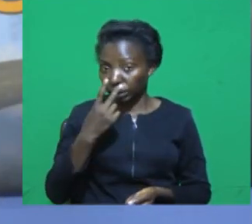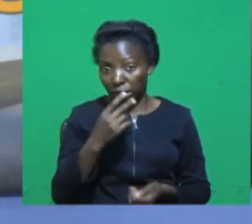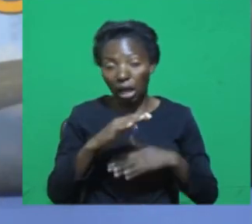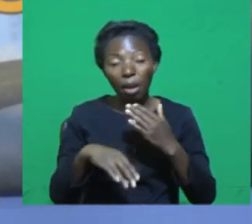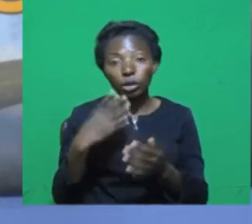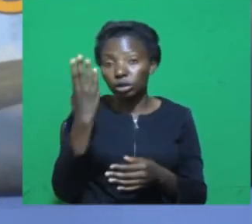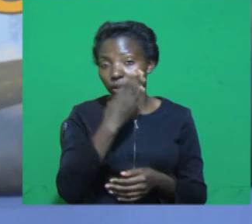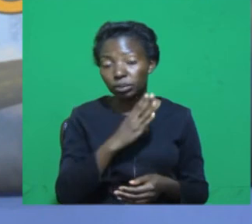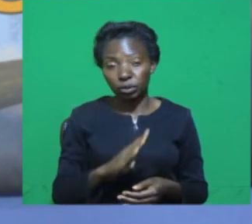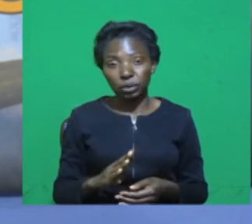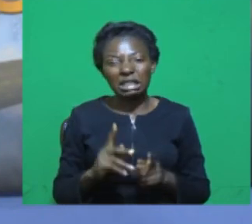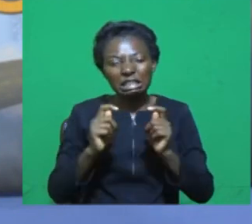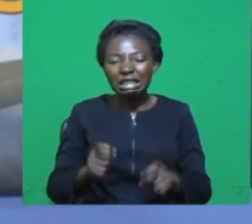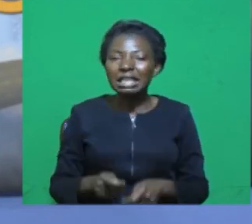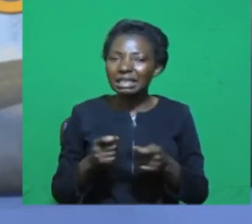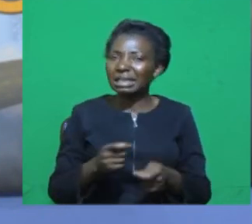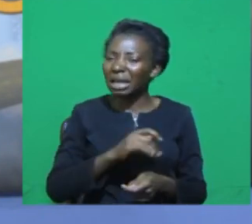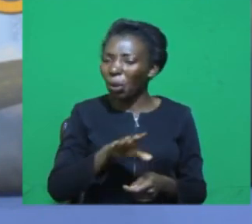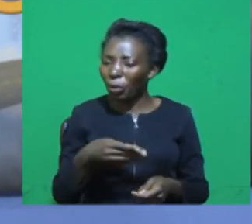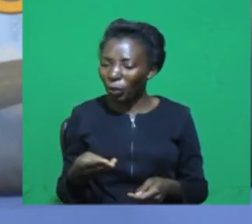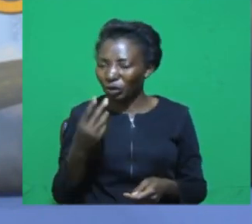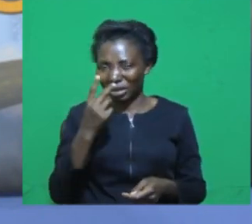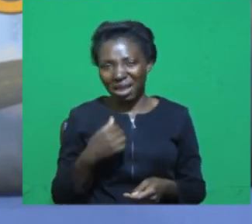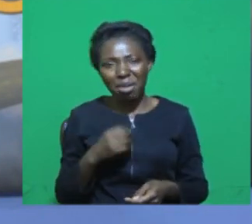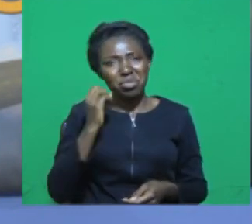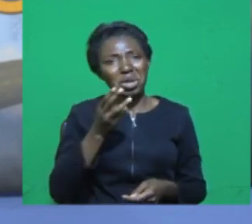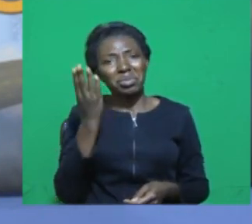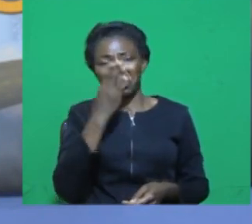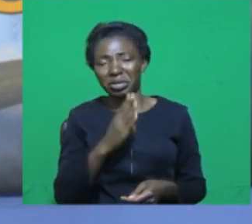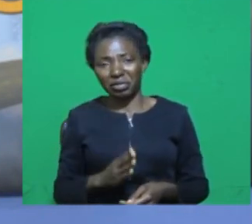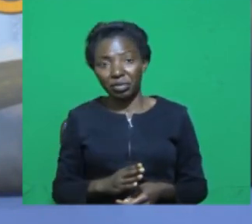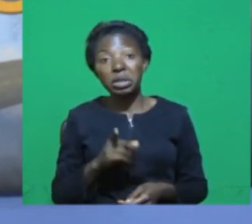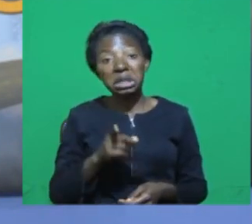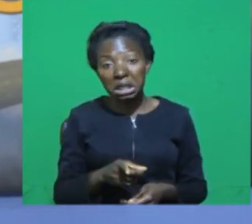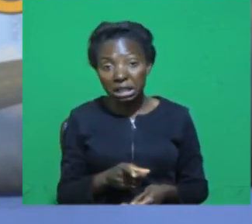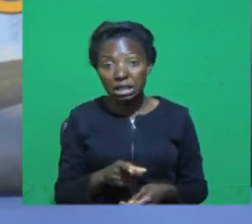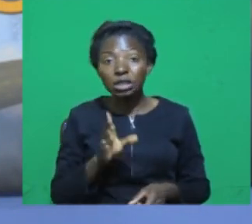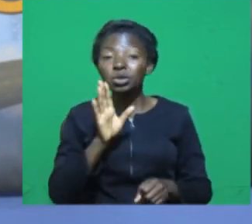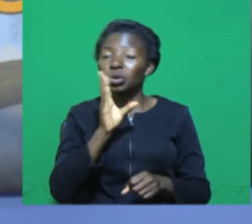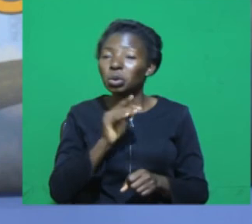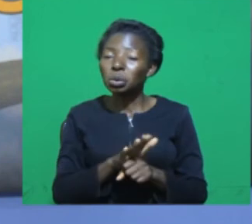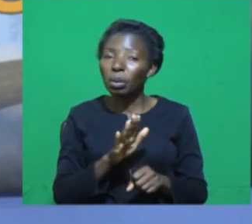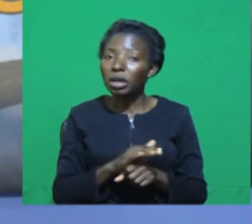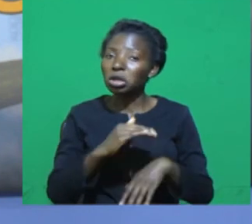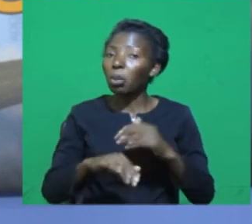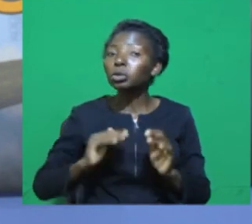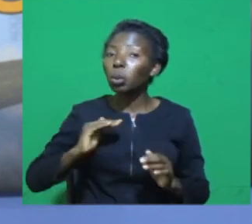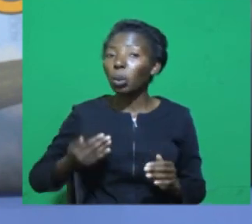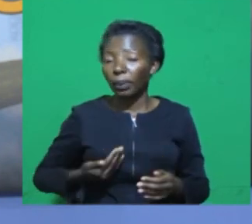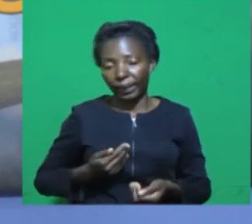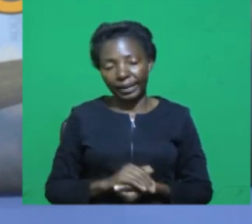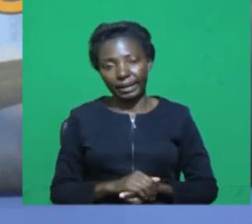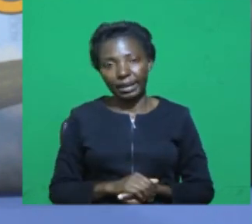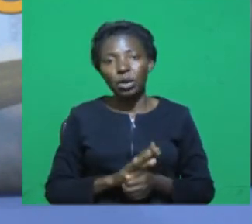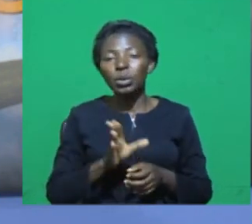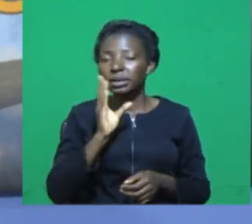yebeauty kushingaira kuti tionekere zvakanaka. Nyaya iyi inonyanya kubata vanhu vechidzimai pastor.